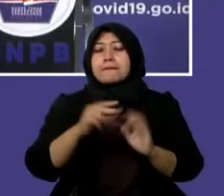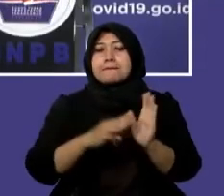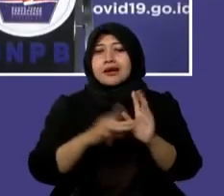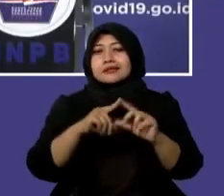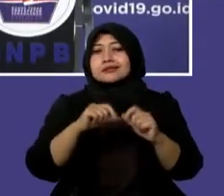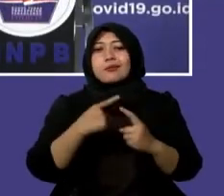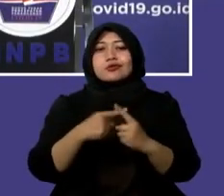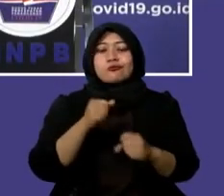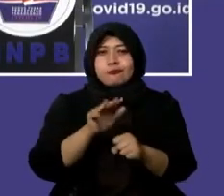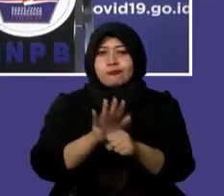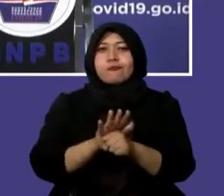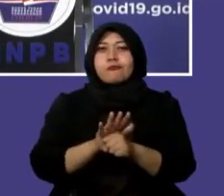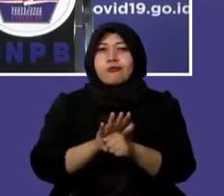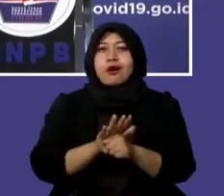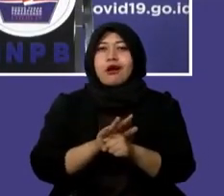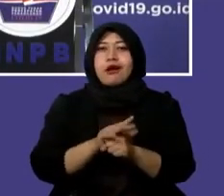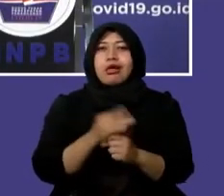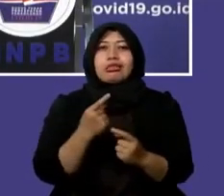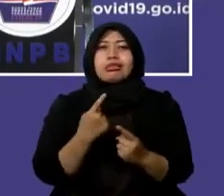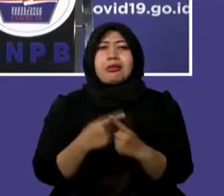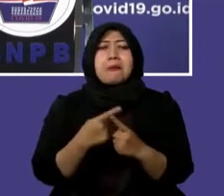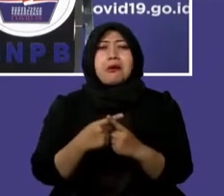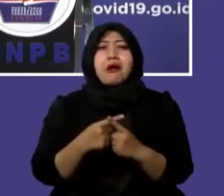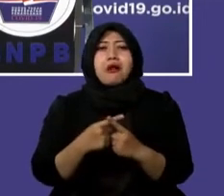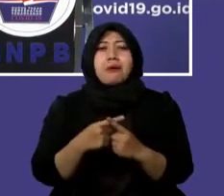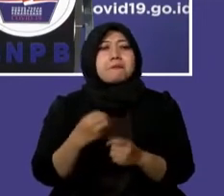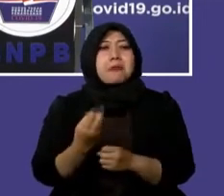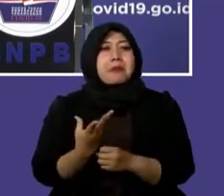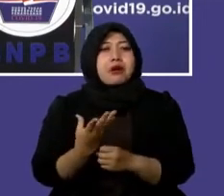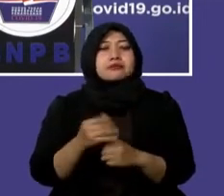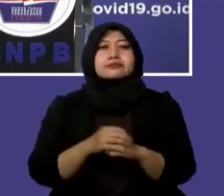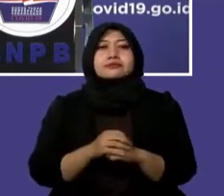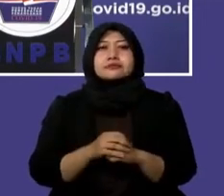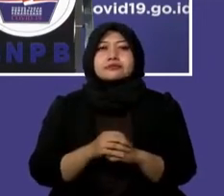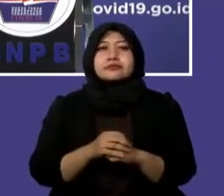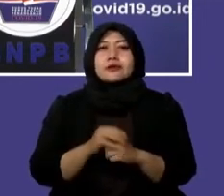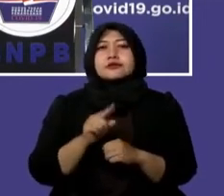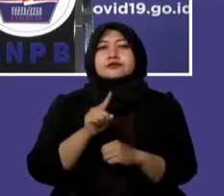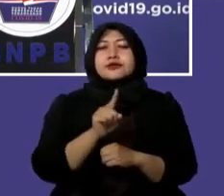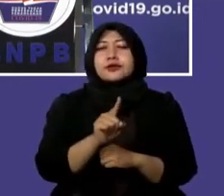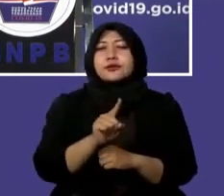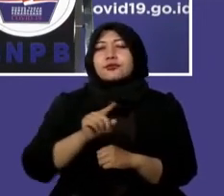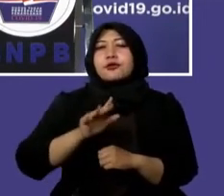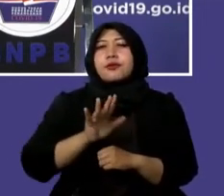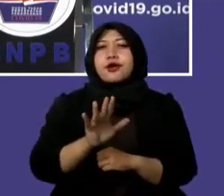COVID-19. Tambahan yang kita dapatkan adalah 1.522